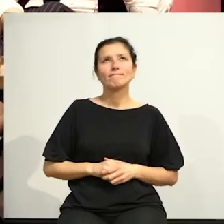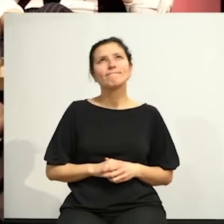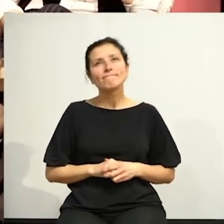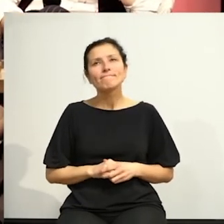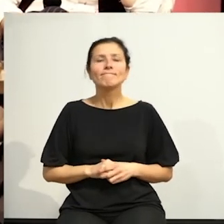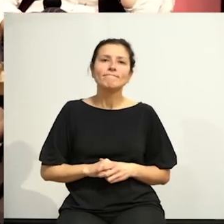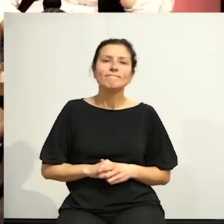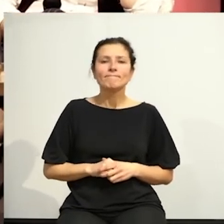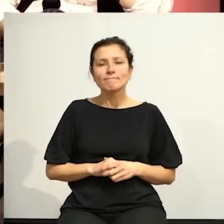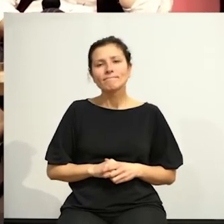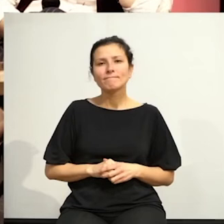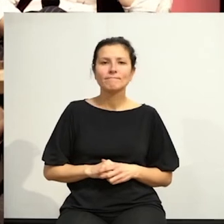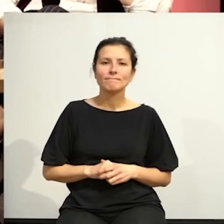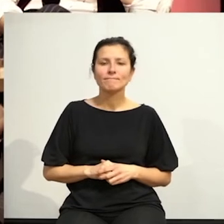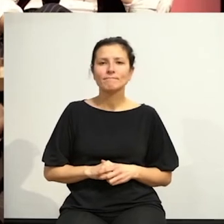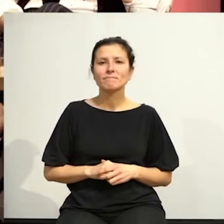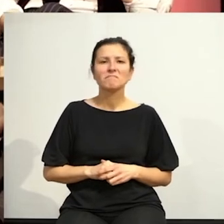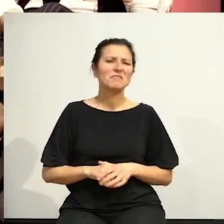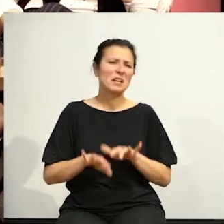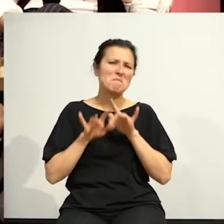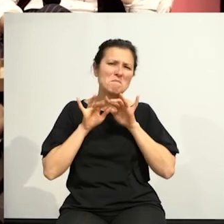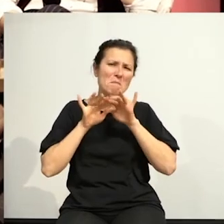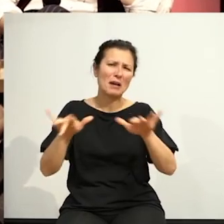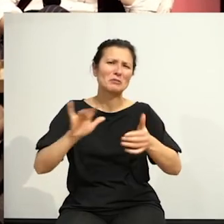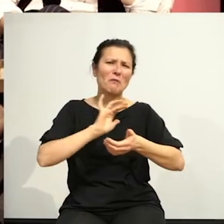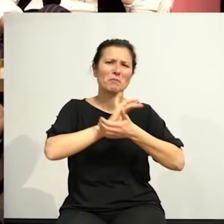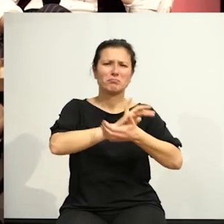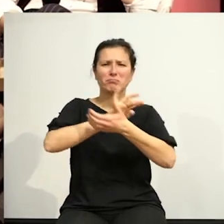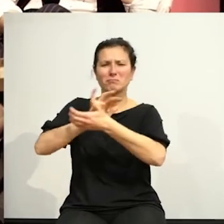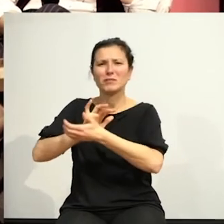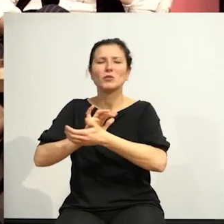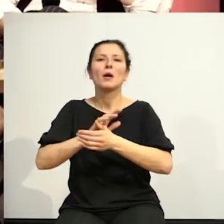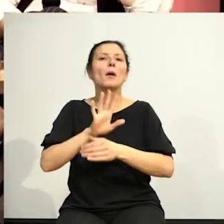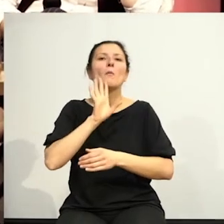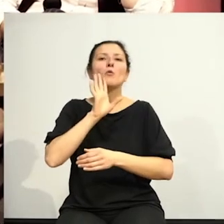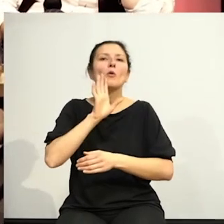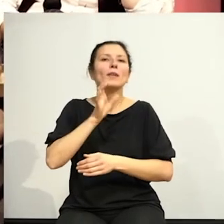takim masowo, że tak powiem, wydawanym, prawda, autorem bestsellera.